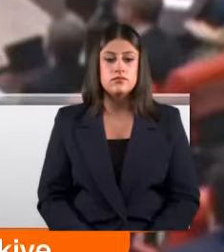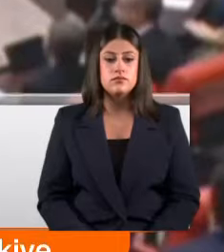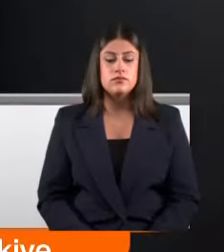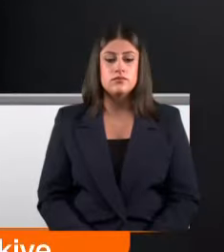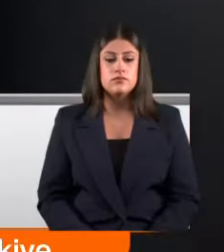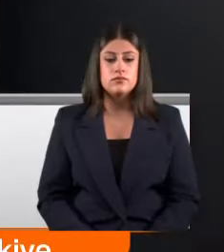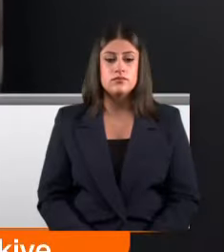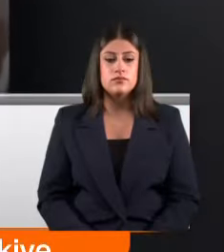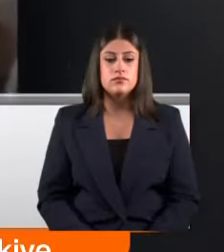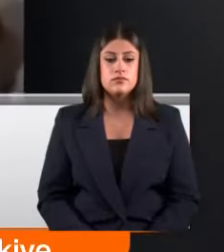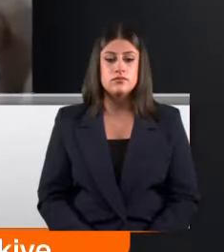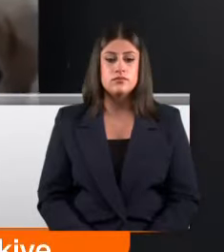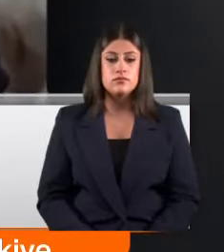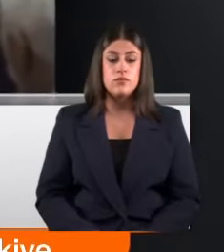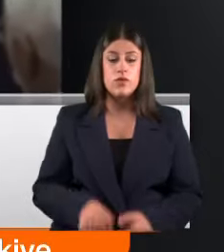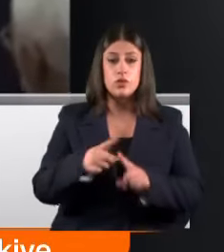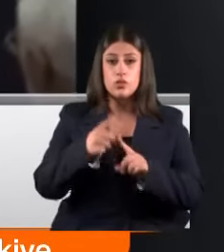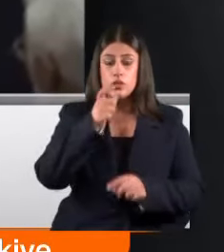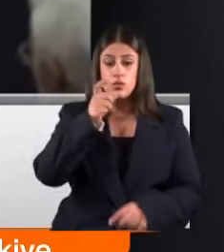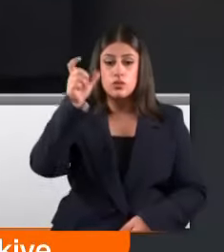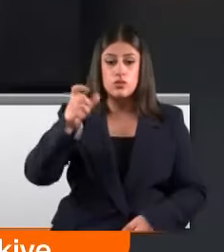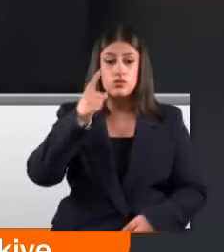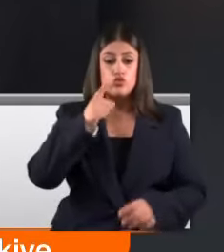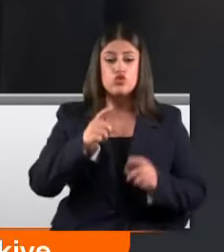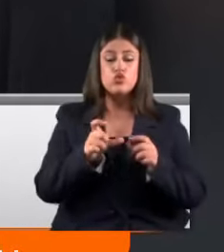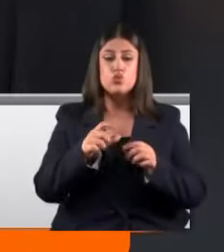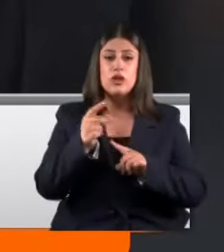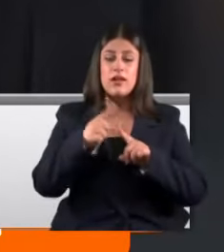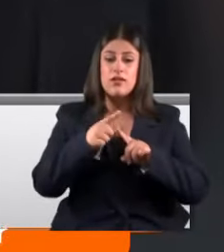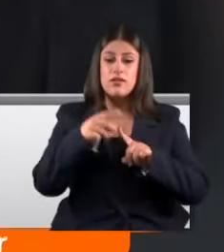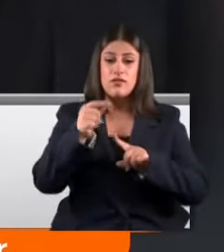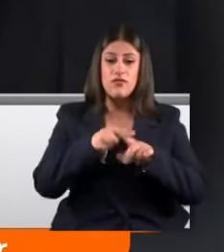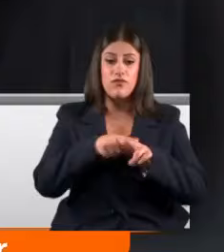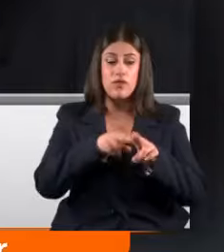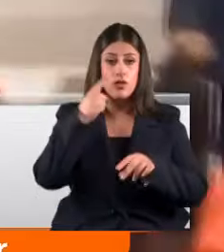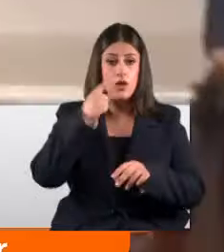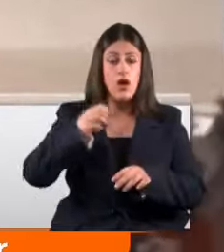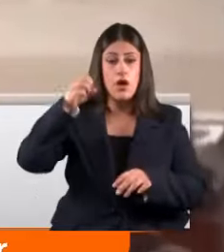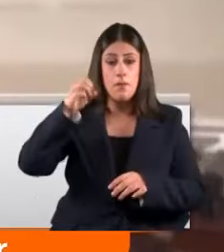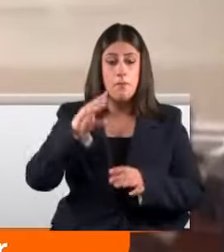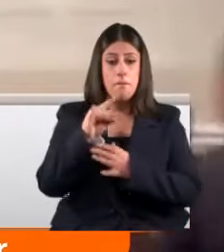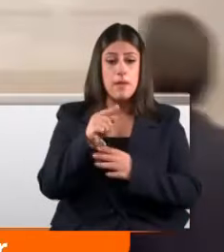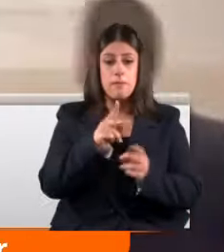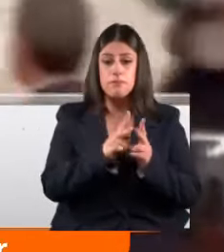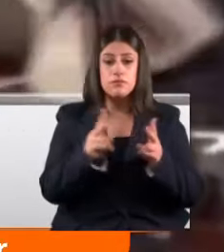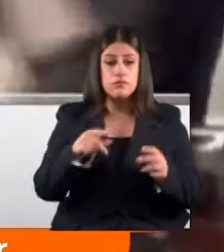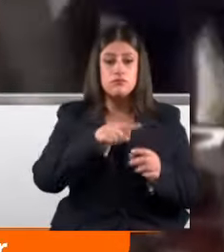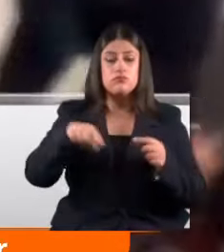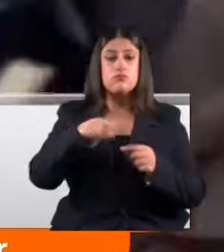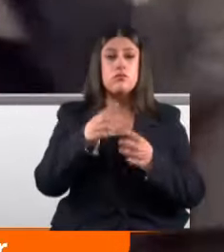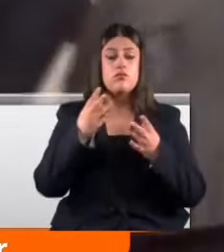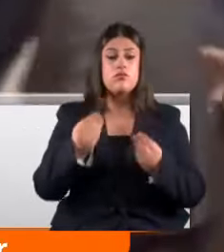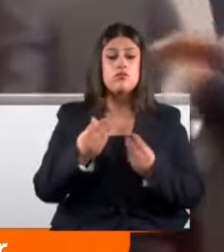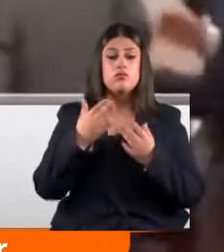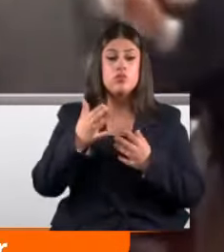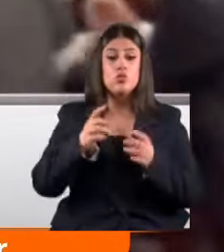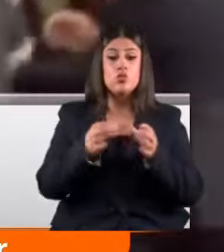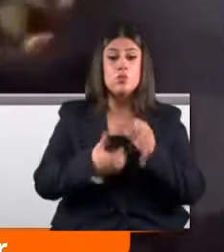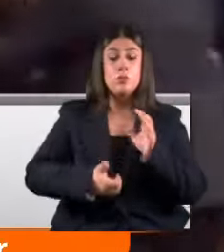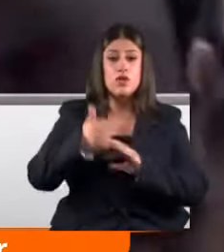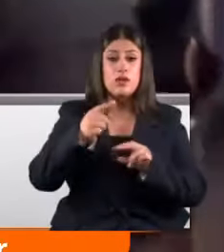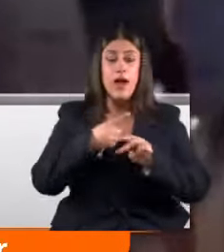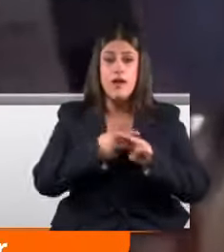milletvekilleri. Türkoğlu'nun Cumhur İttifakı'na yönelik sözleri AK Parti ve MHP sıralarını ayağa kaldırdı. MHP Grup Başkan Vekili Erkan Akça